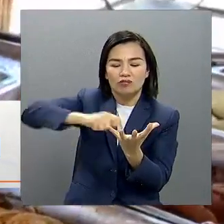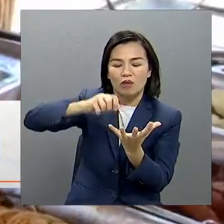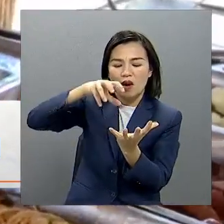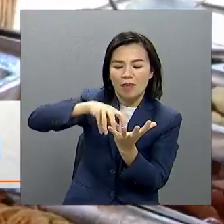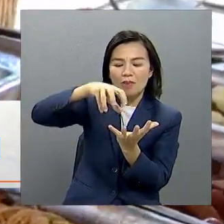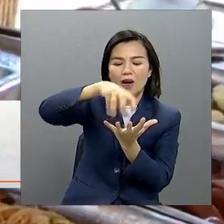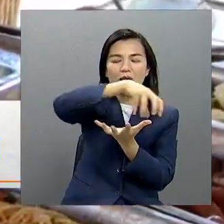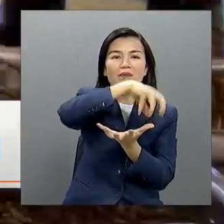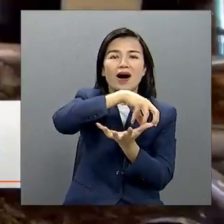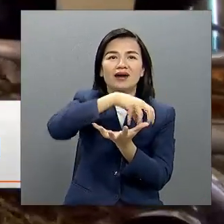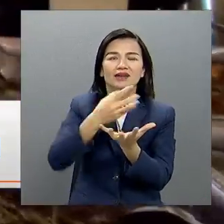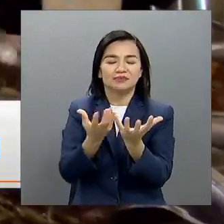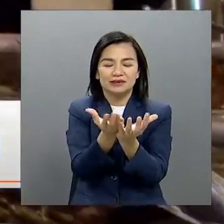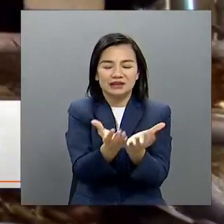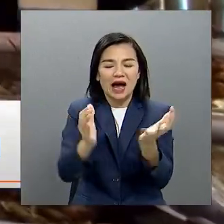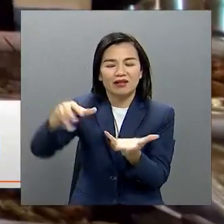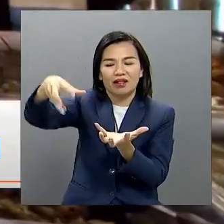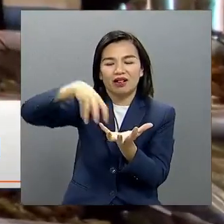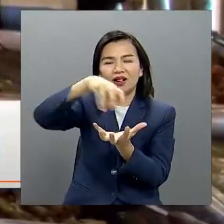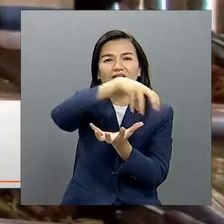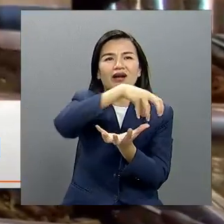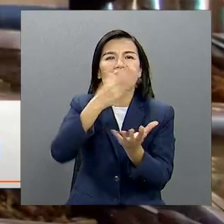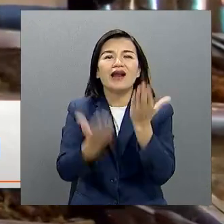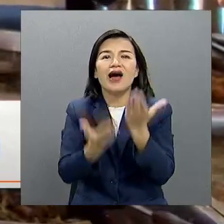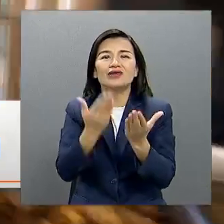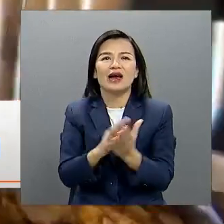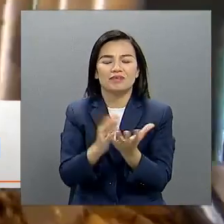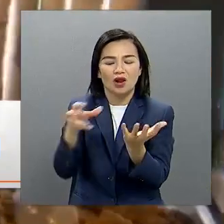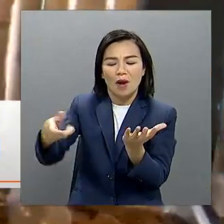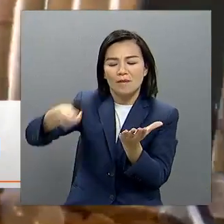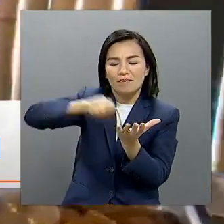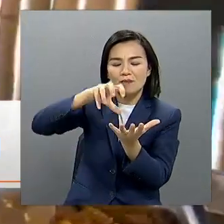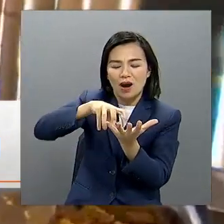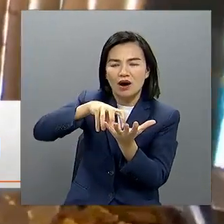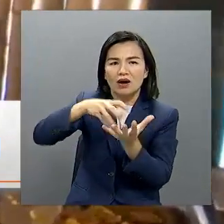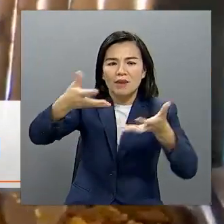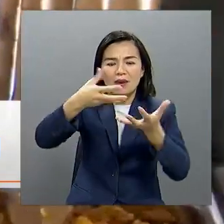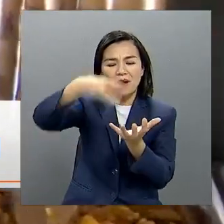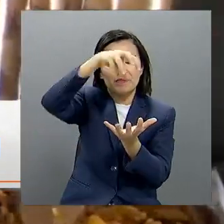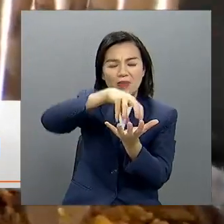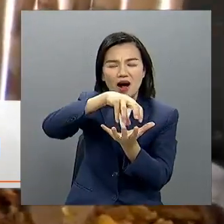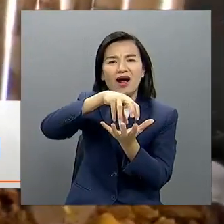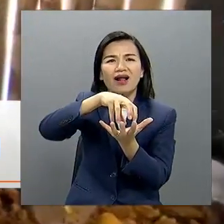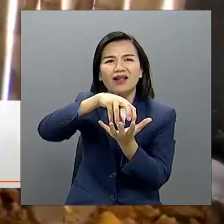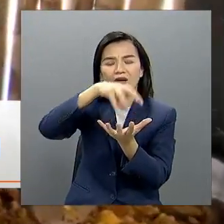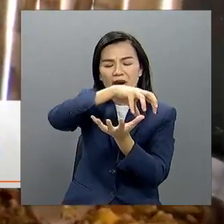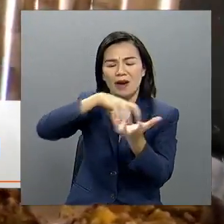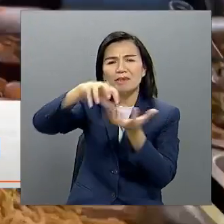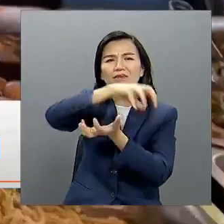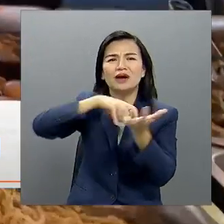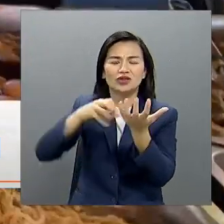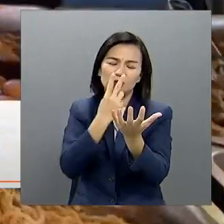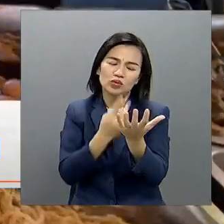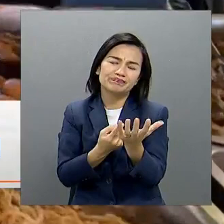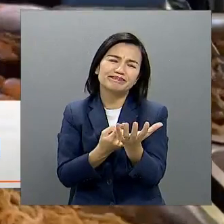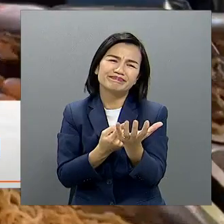ราดแกงเน า ะ มันจะรวม เลย แล้ วมีชูชีด้วยเราตักผัดด้วยกลายเป็นชูชีผัดมะระรวมกันไปหมด แล้วบางวันกินเขียวหวานกับพะโล้อย่างเงี้ย ใ